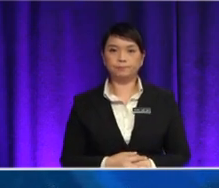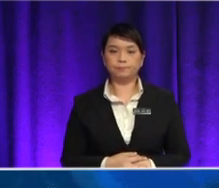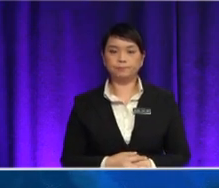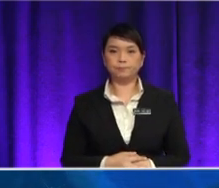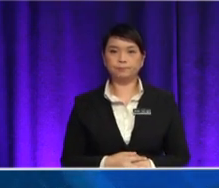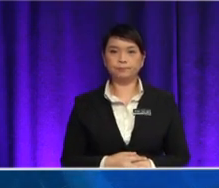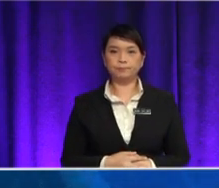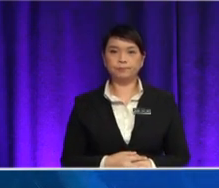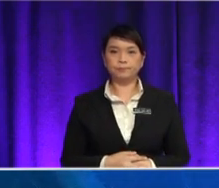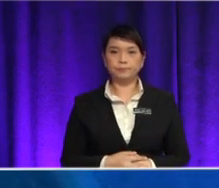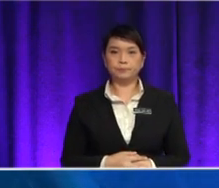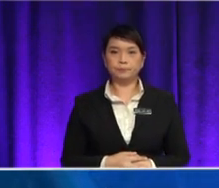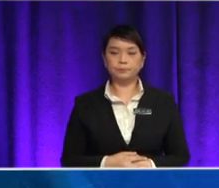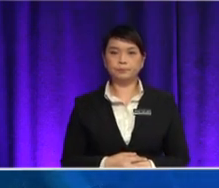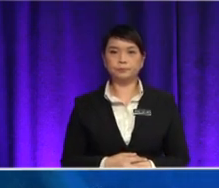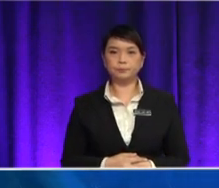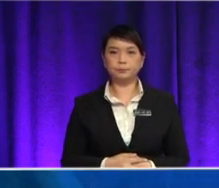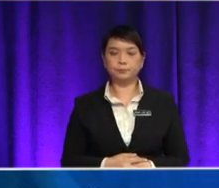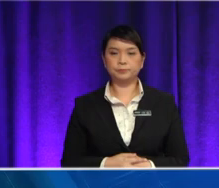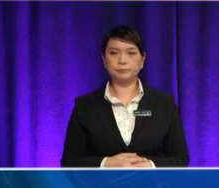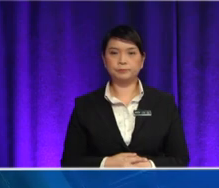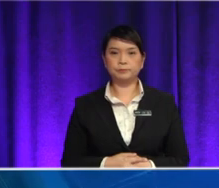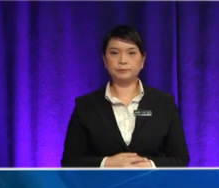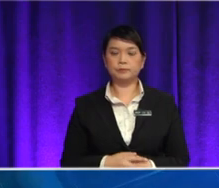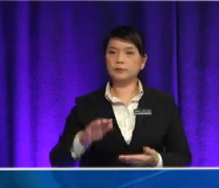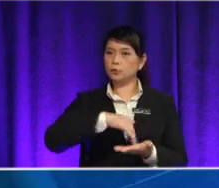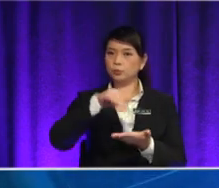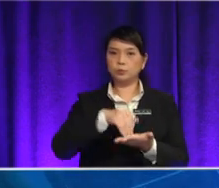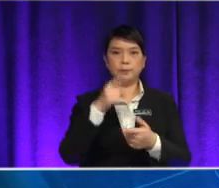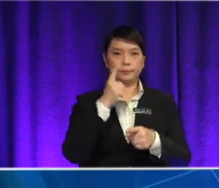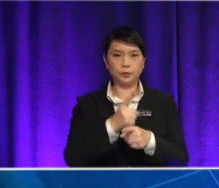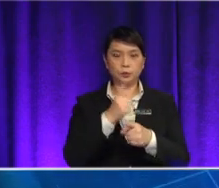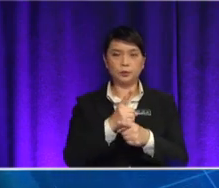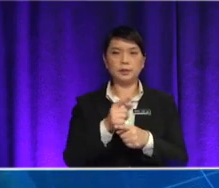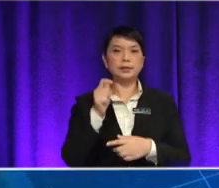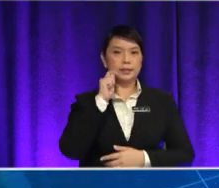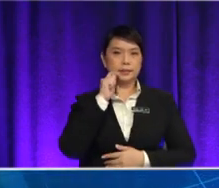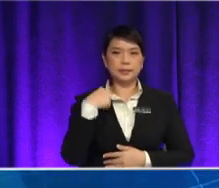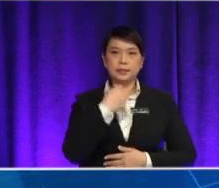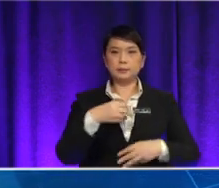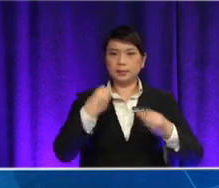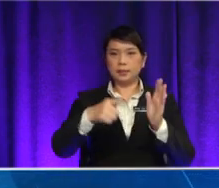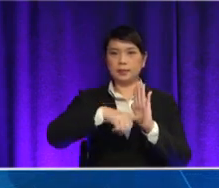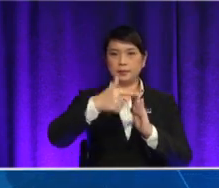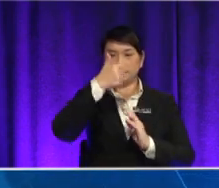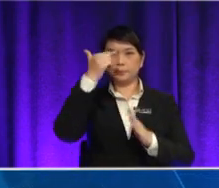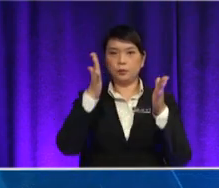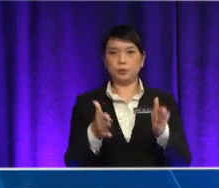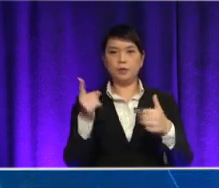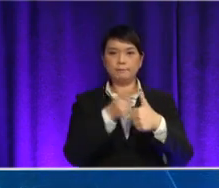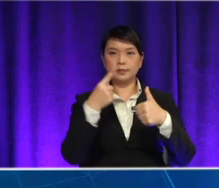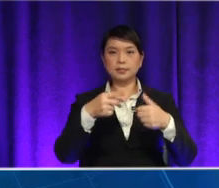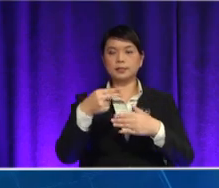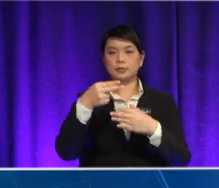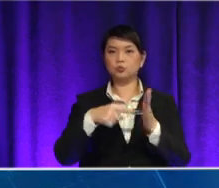jawapan Kerisha. 8, 23. Okay. Betul. Semua betul. So, tanjing kita bagi lebih sikit. Satu stiker. Sebab yang pertama. Yang